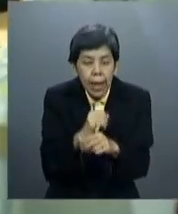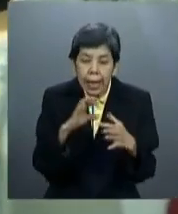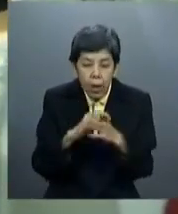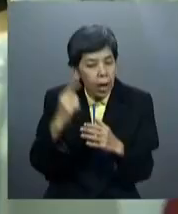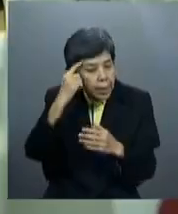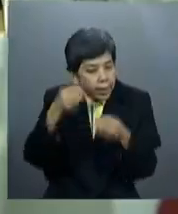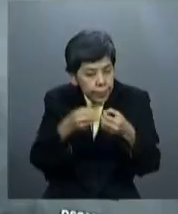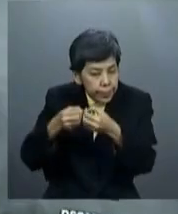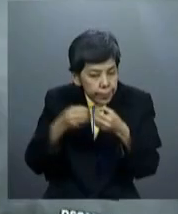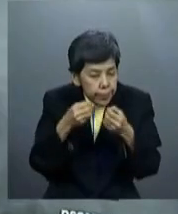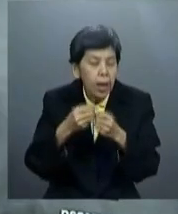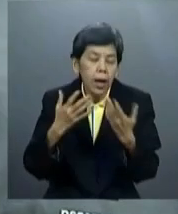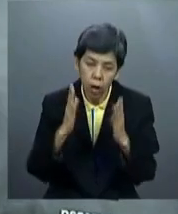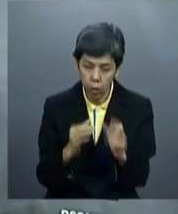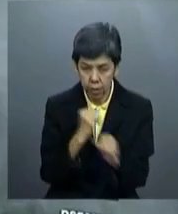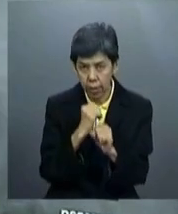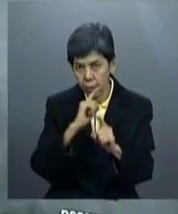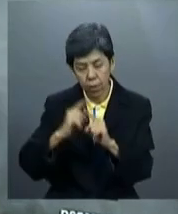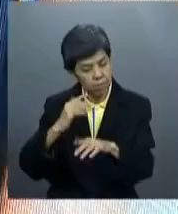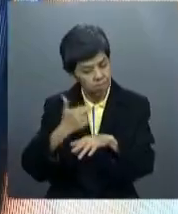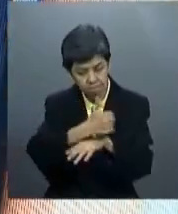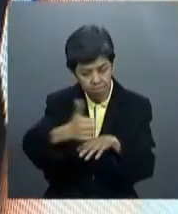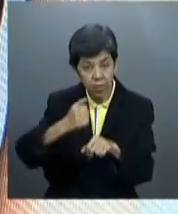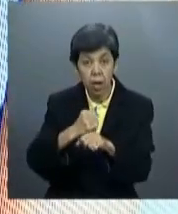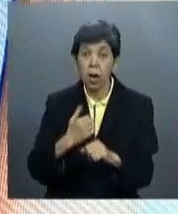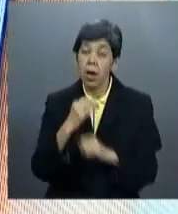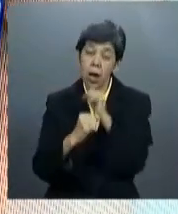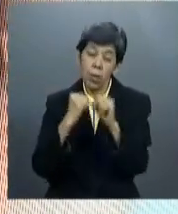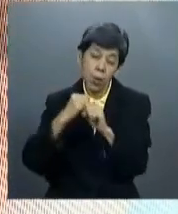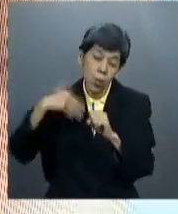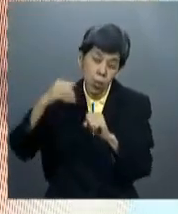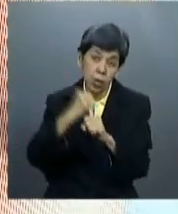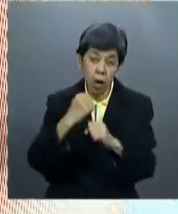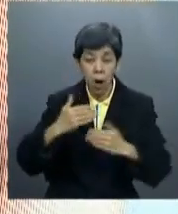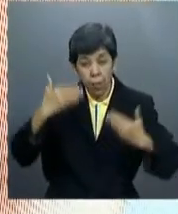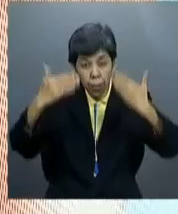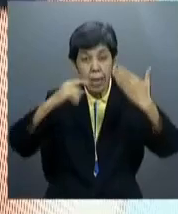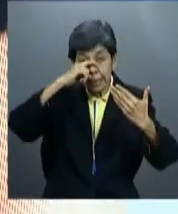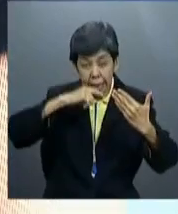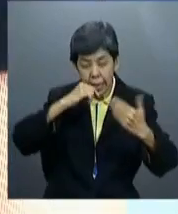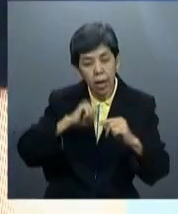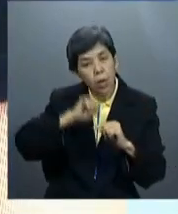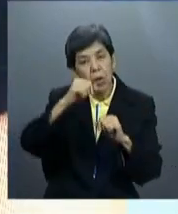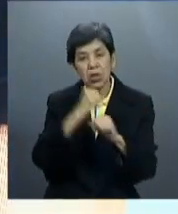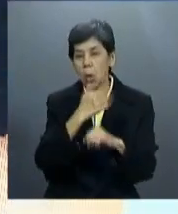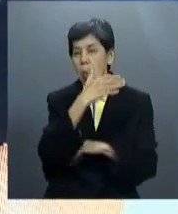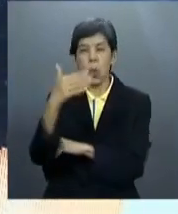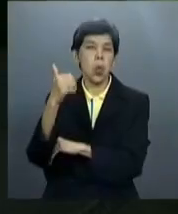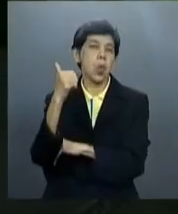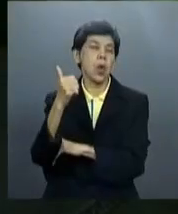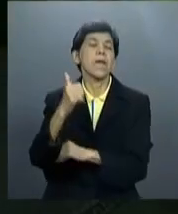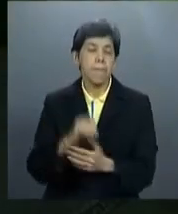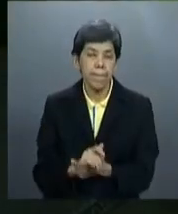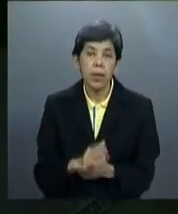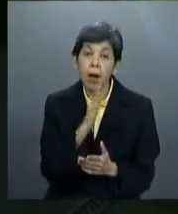ความคิดสร้างสรรค์ผลิตงานออกแบบชั้นนำแม้หลายปีมานี้กราฟิกดีไซเนอร์ไทยออกไปสร้างชื่อระดับนานาชาติ